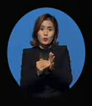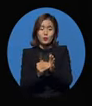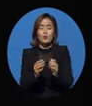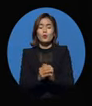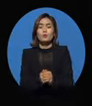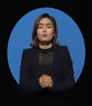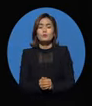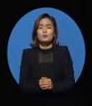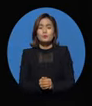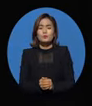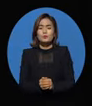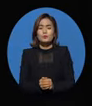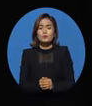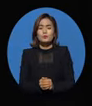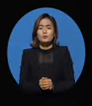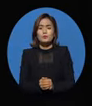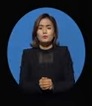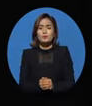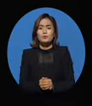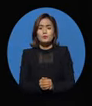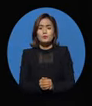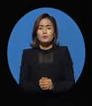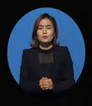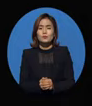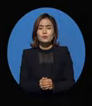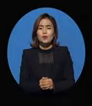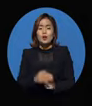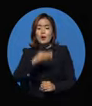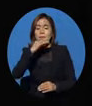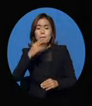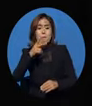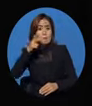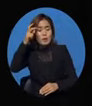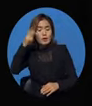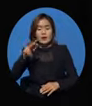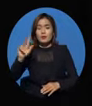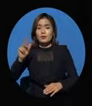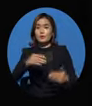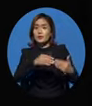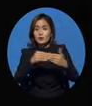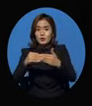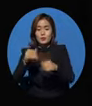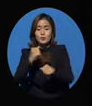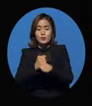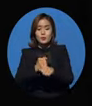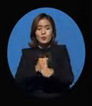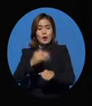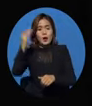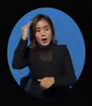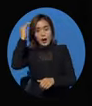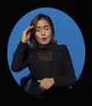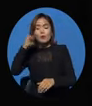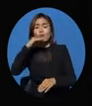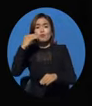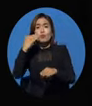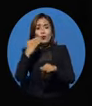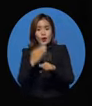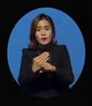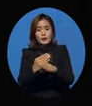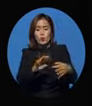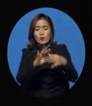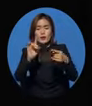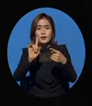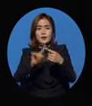했고 아시다시피 풍문 점 선 원 평양성 까지 끌어내서 남북관계에 발전에 대한 새로운 희망의